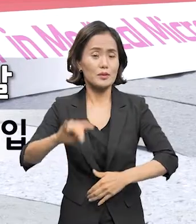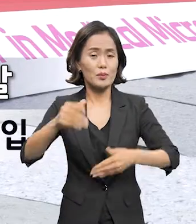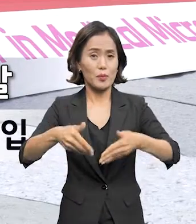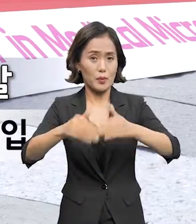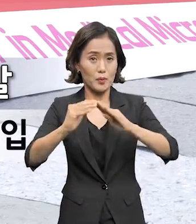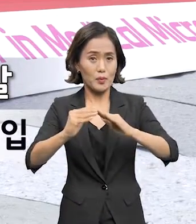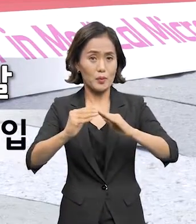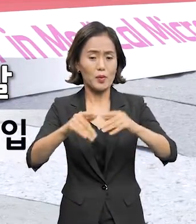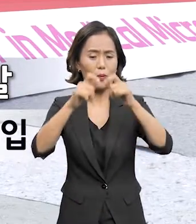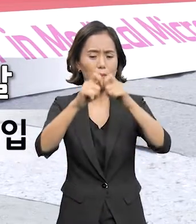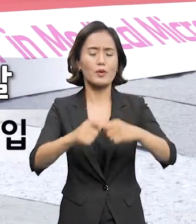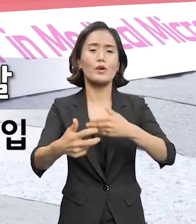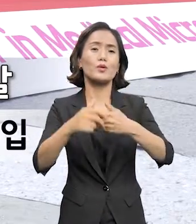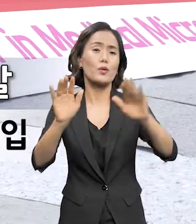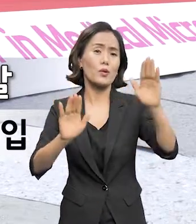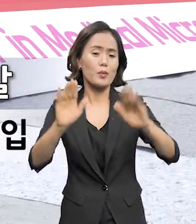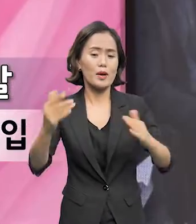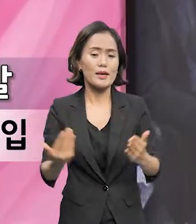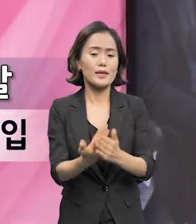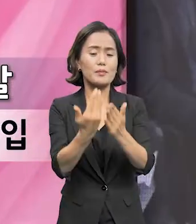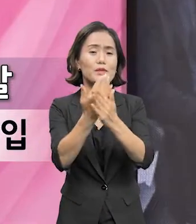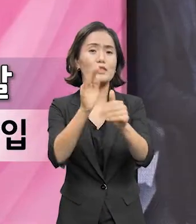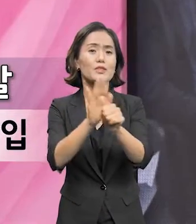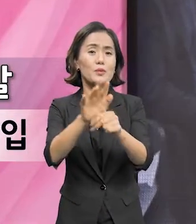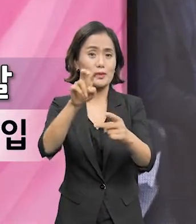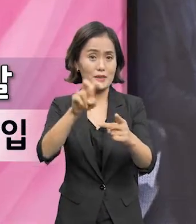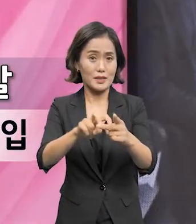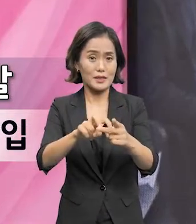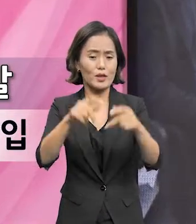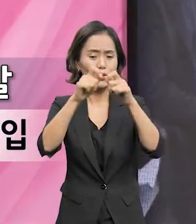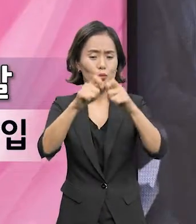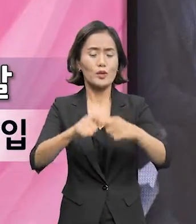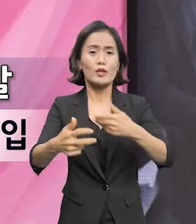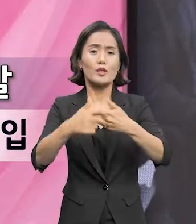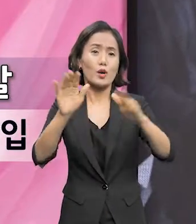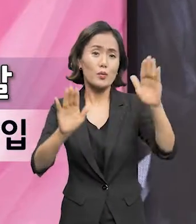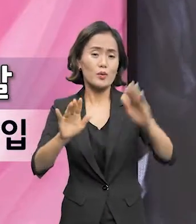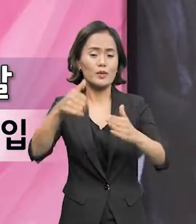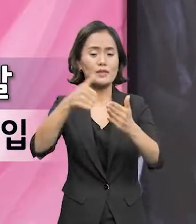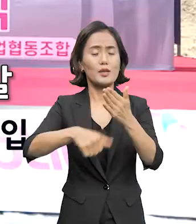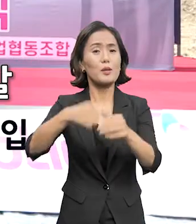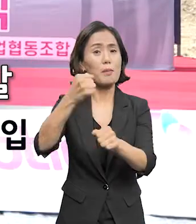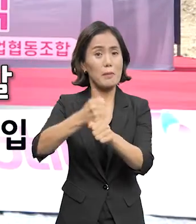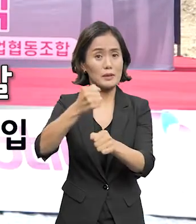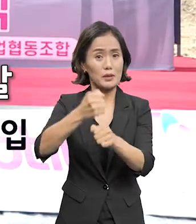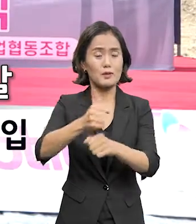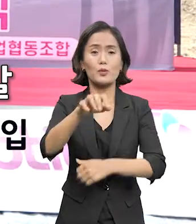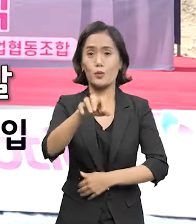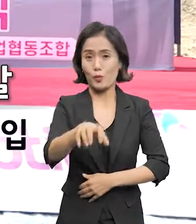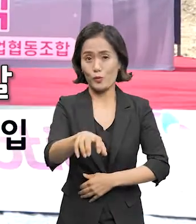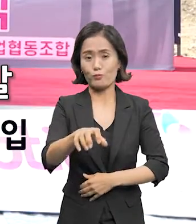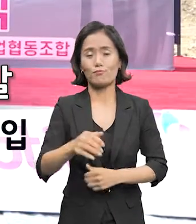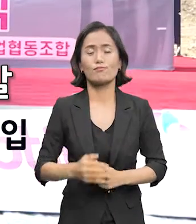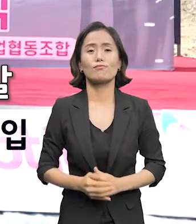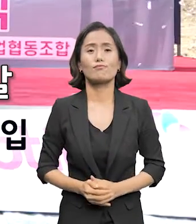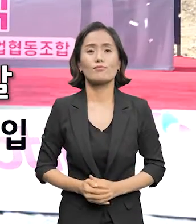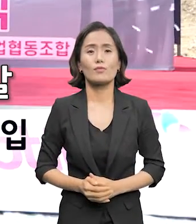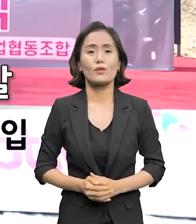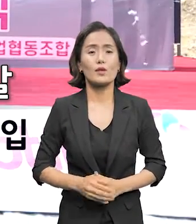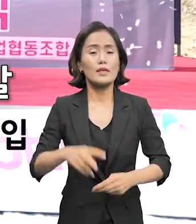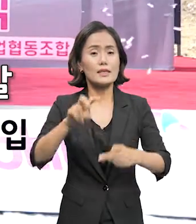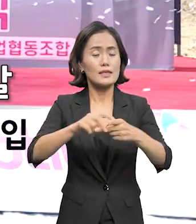최초로 구축되는 마이크로 의료 로봇 개발 지원 센터는 마이크로 의료 로봇 임상 시제품 생산을 지원하는